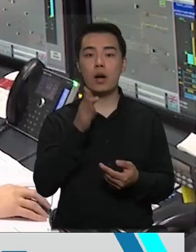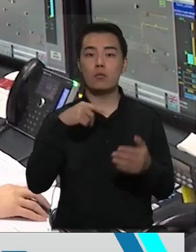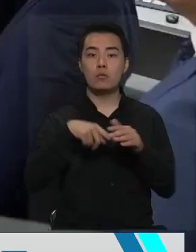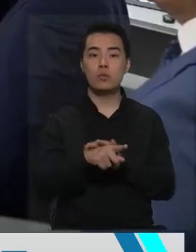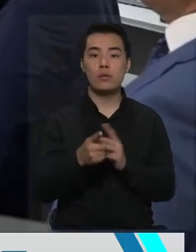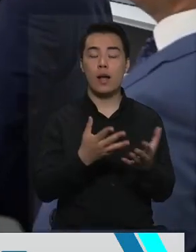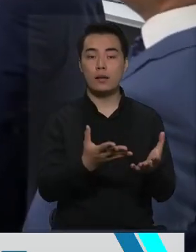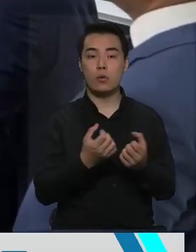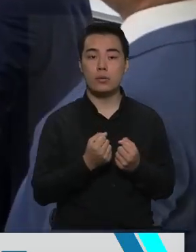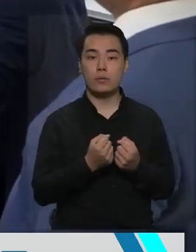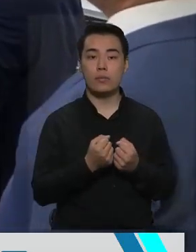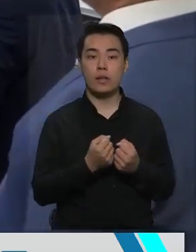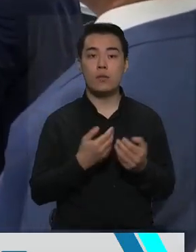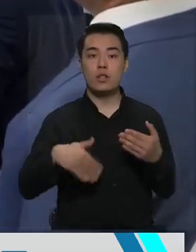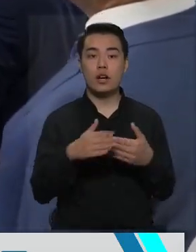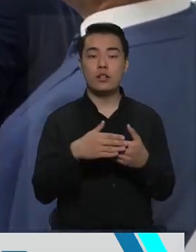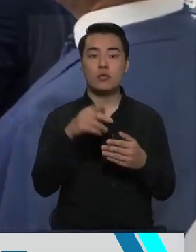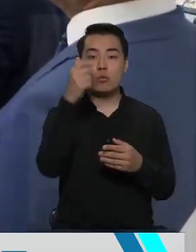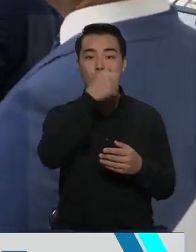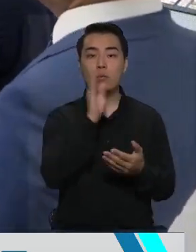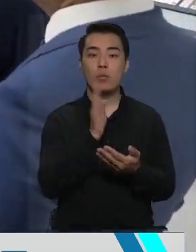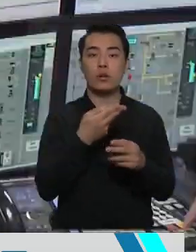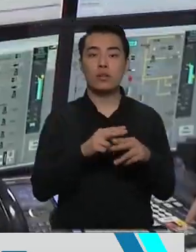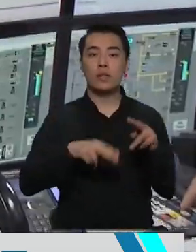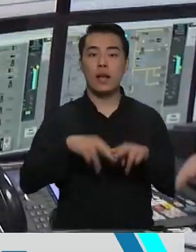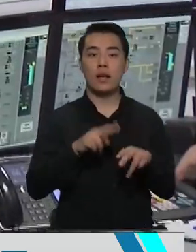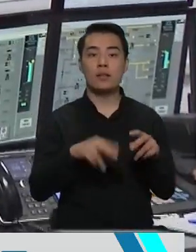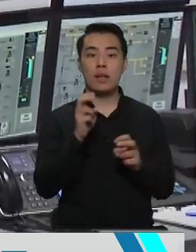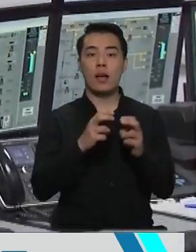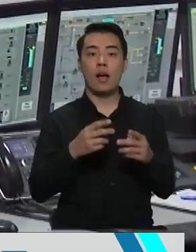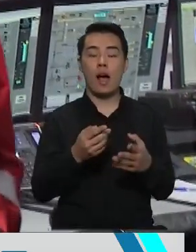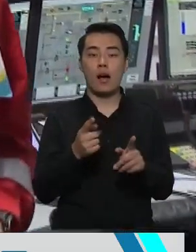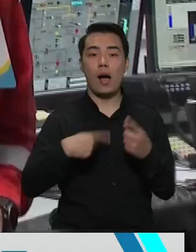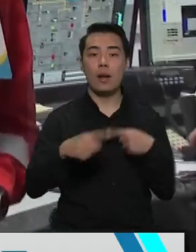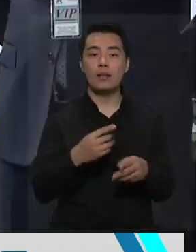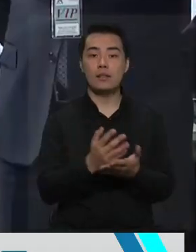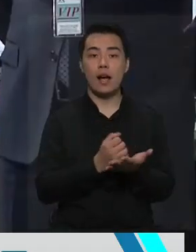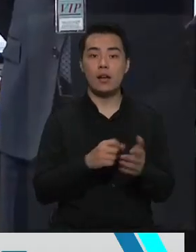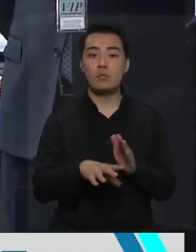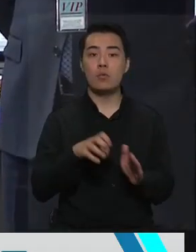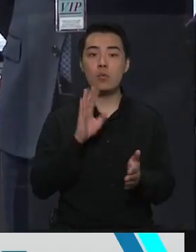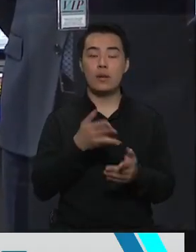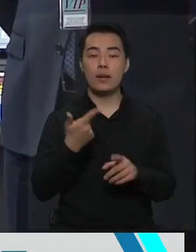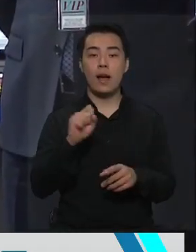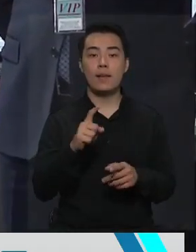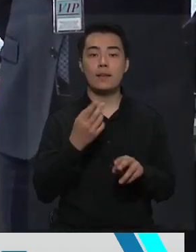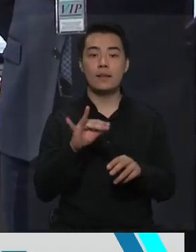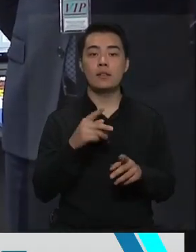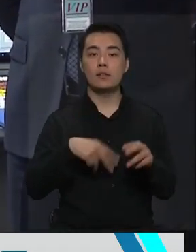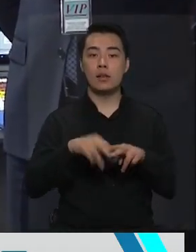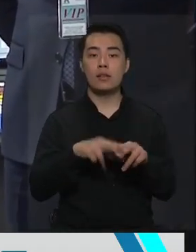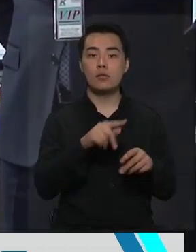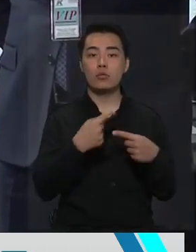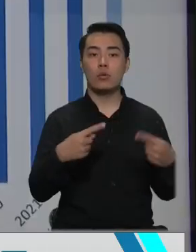внутреннего использования в ближайшие годы тут запланировано строительство компрессоров обратные закачки и рециркуляции газа а также реализация